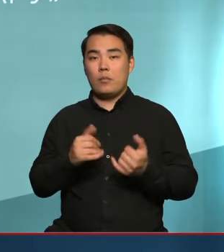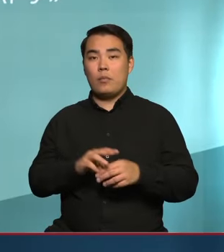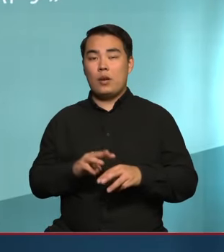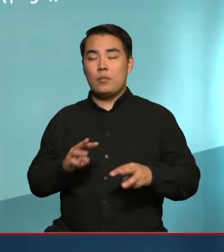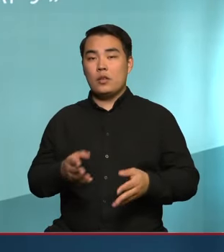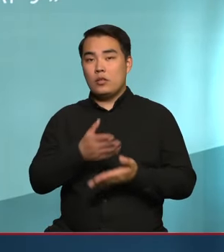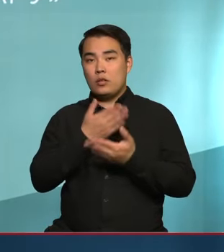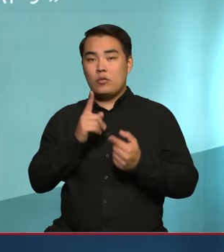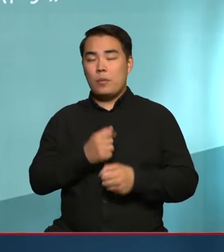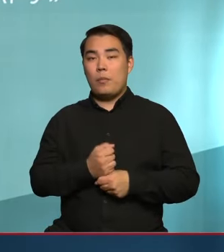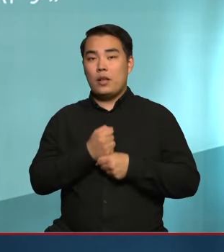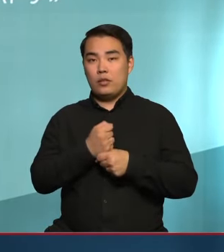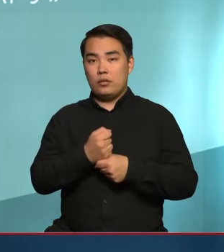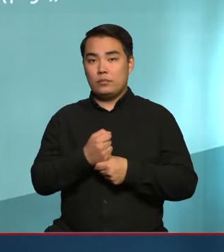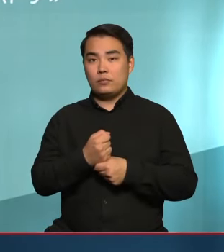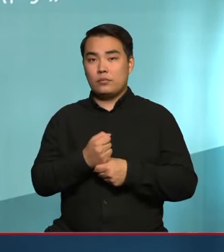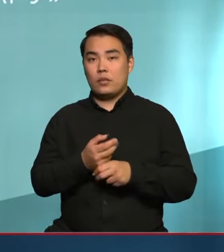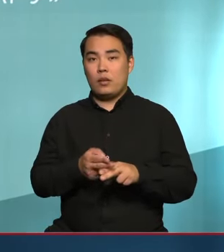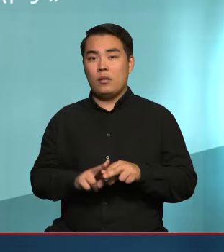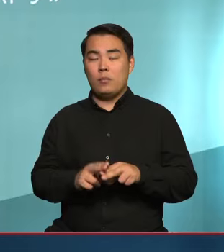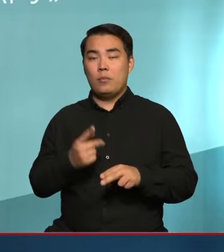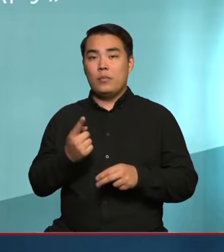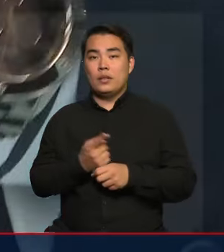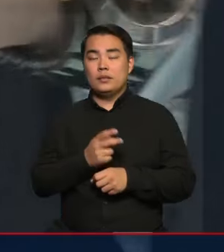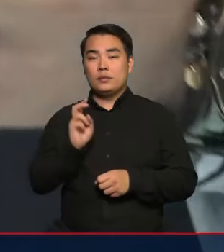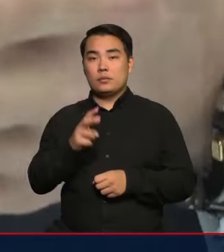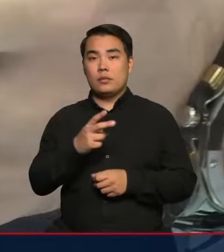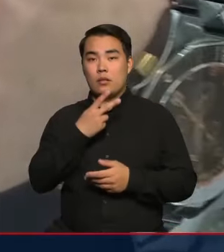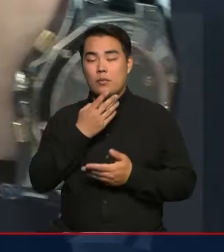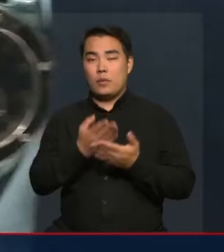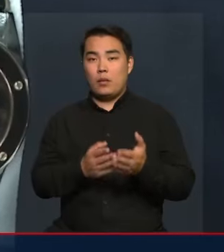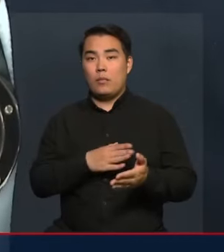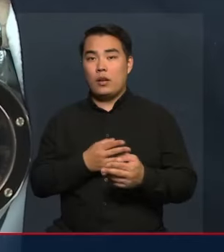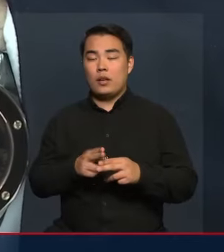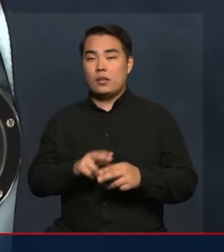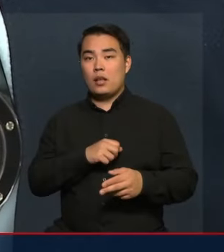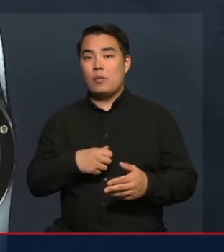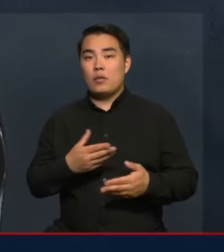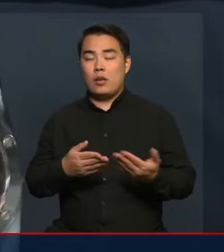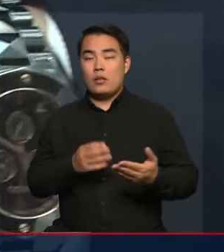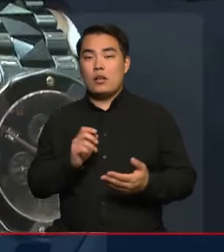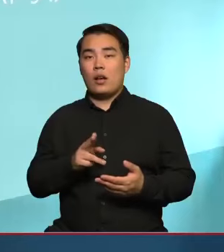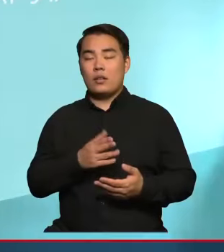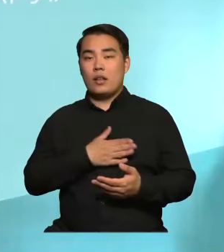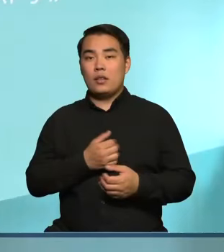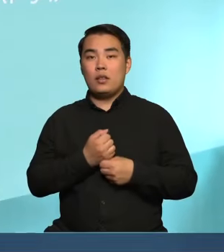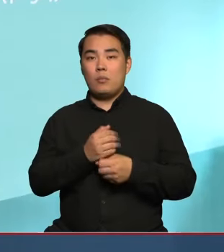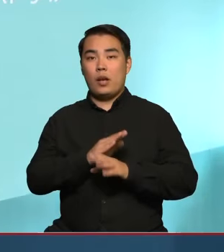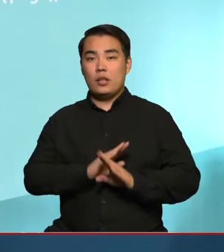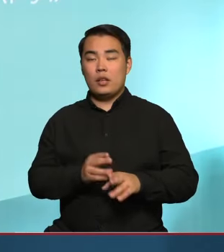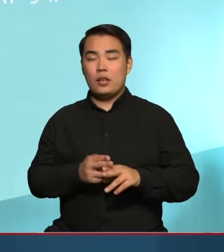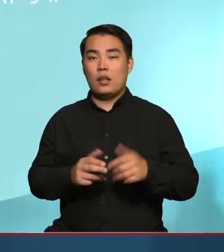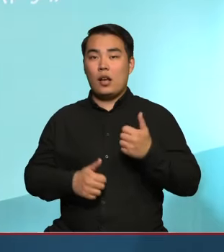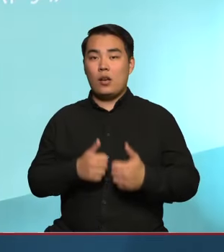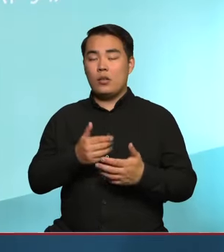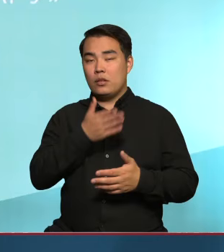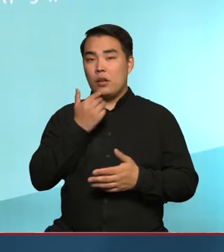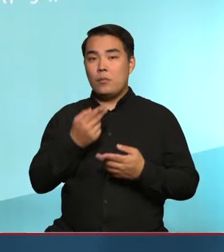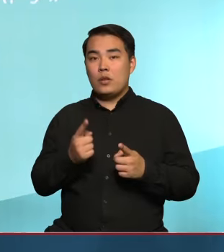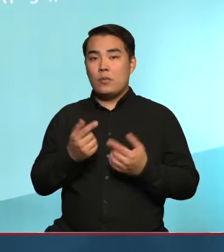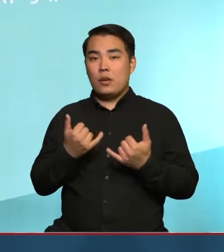ондай қолдау. Бір-екі рет сұрағанмын, енді алақан жай бара бергенде өзім қолдамаймын. Конкуренция жоқ, өйткені бұл